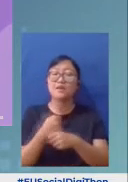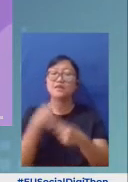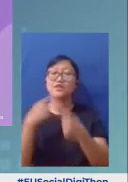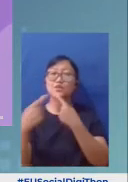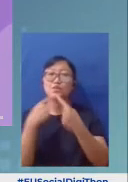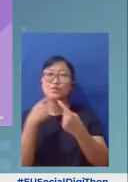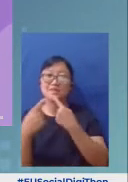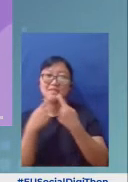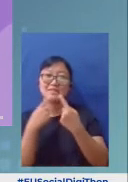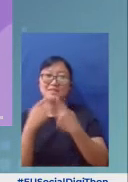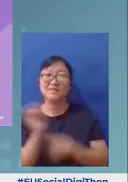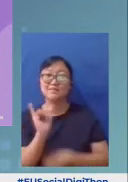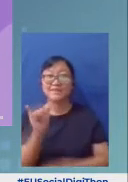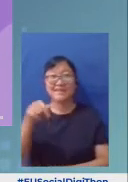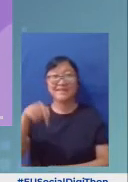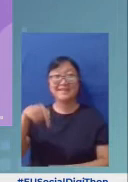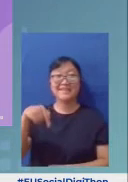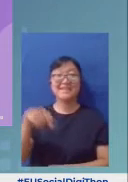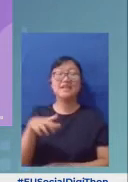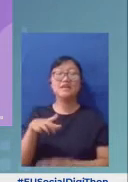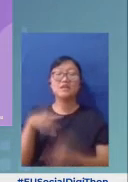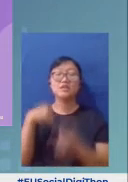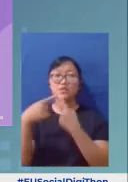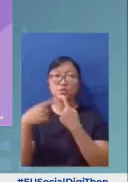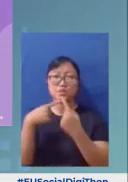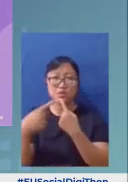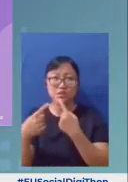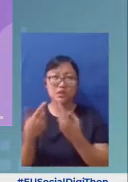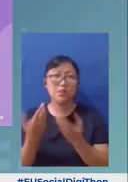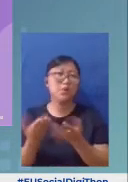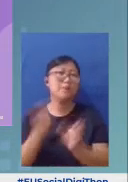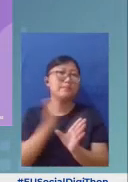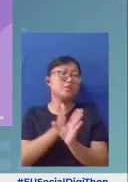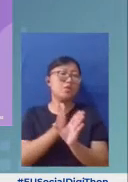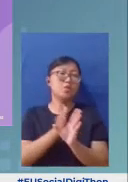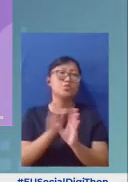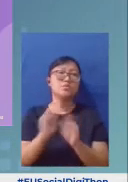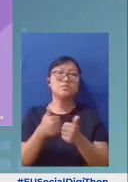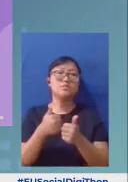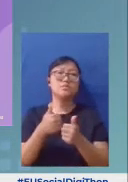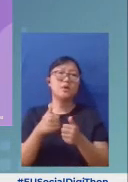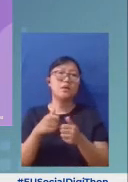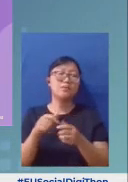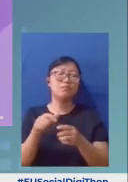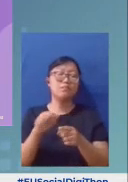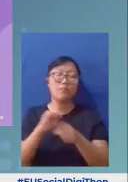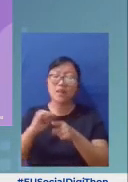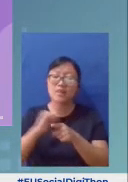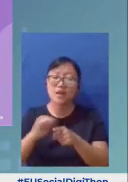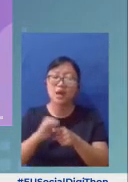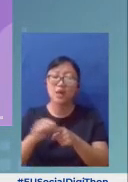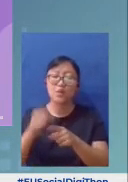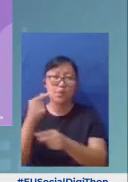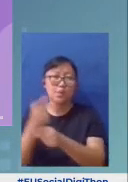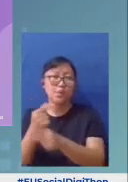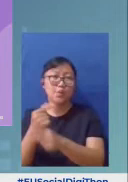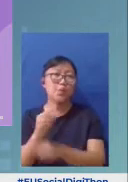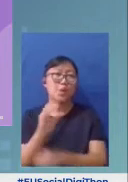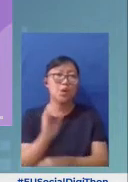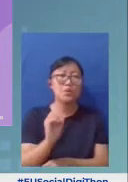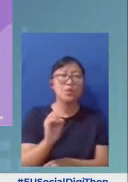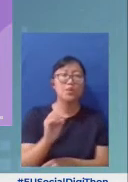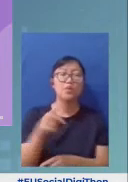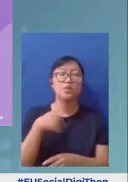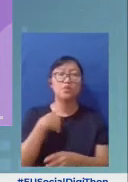kita bisa psikolog klinis nih juga memberikan pelatihan. Itu misalnya pelatihan untuk guru, orang tua, pihak terkait untuk mencegah cyberbullying. Kayak